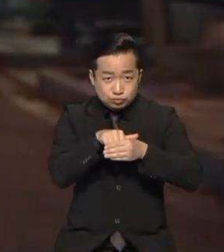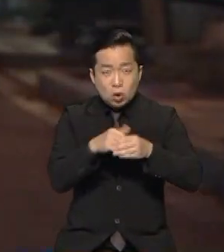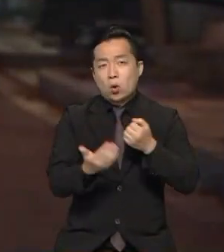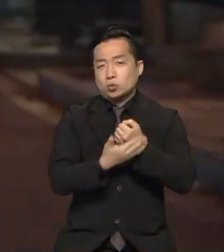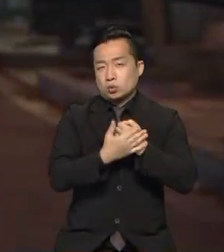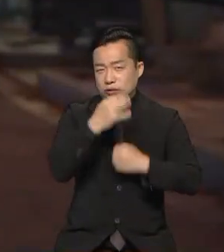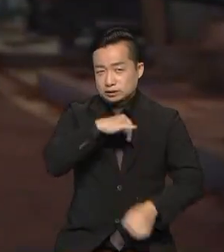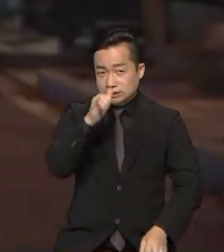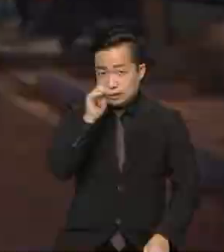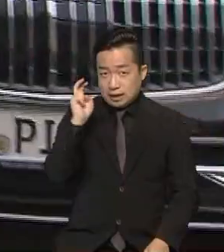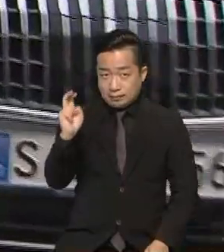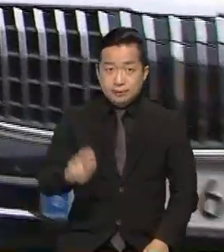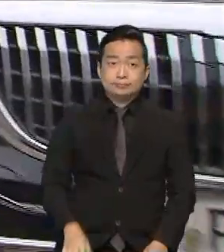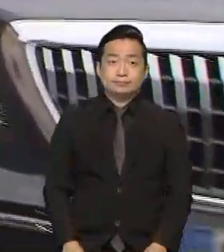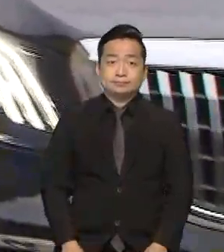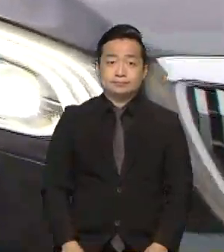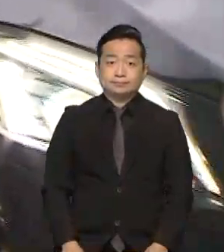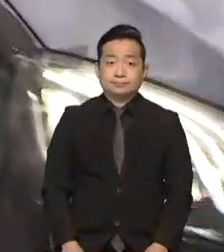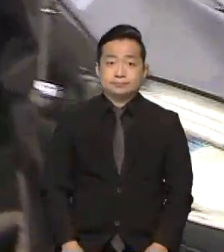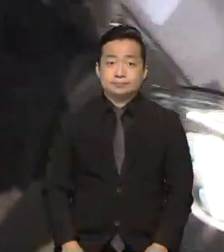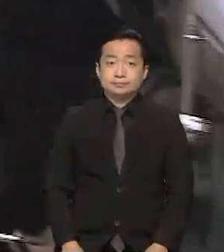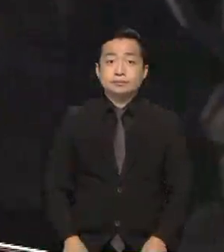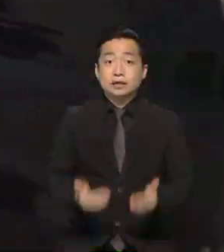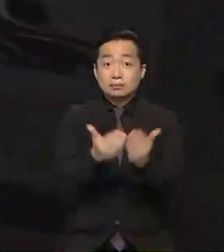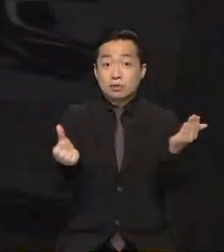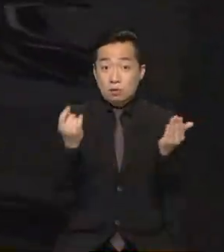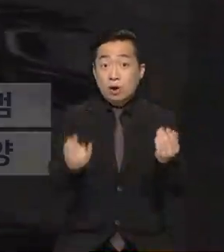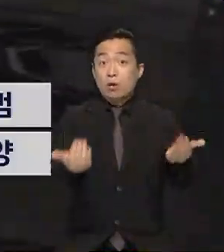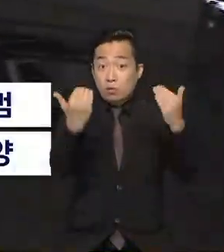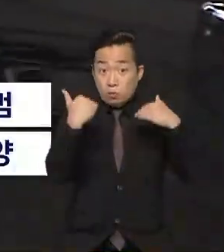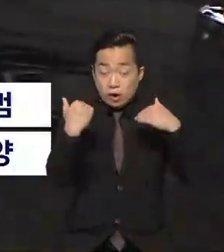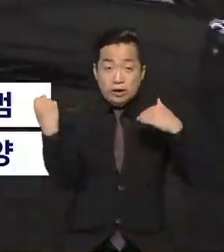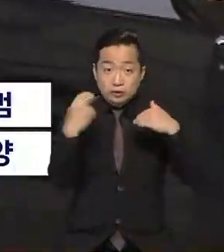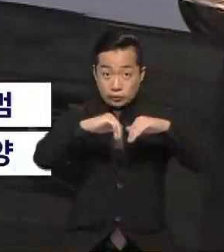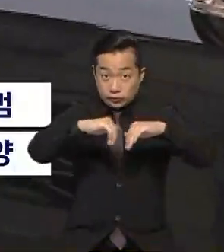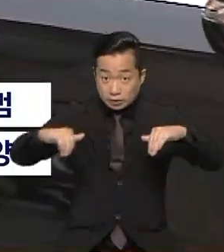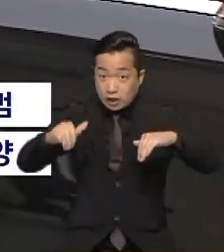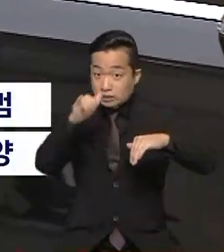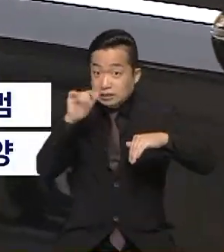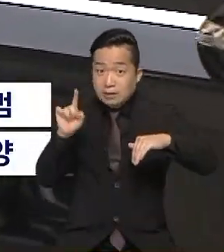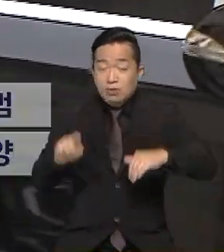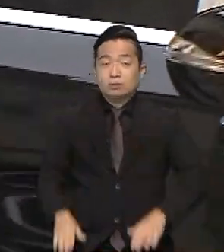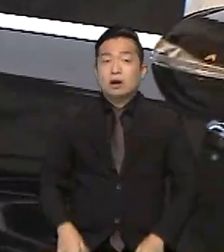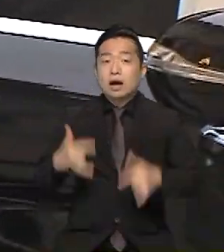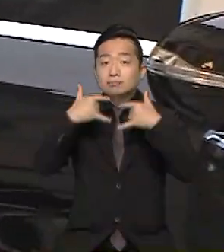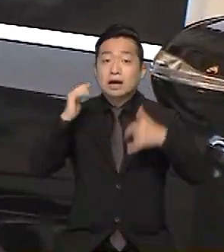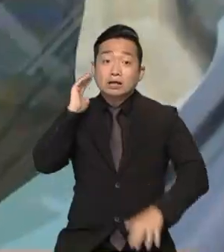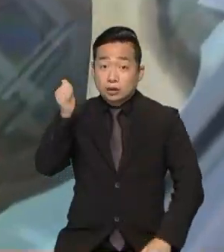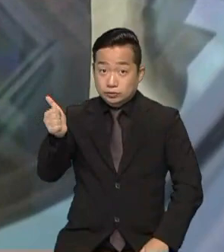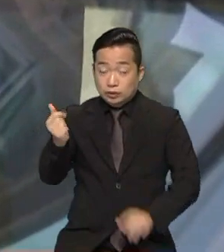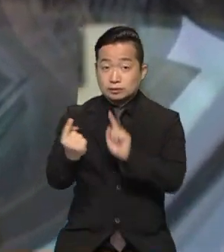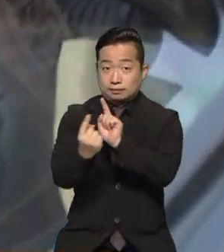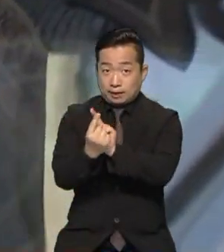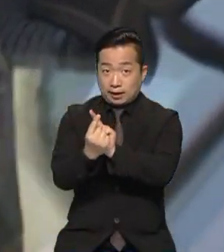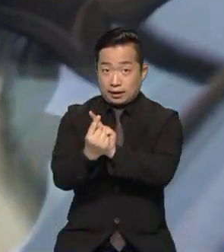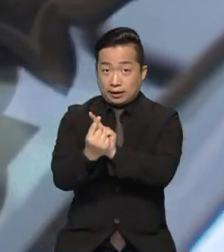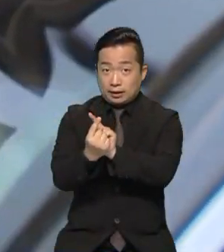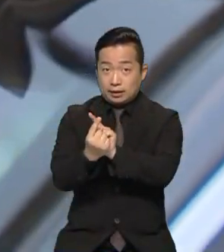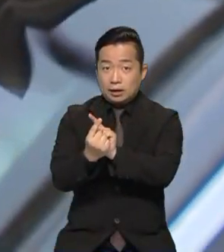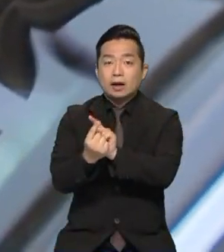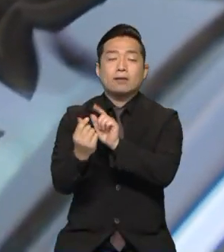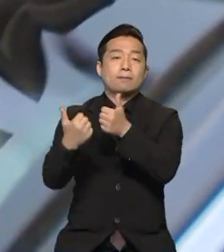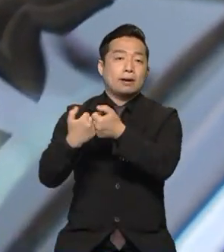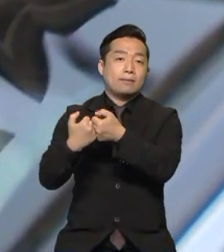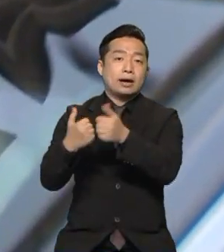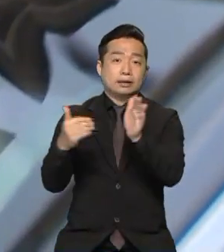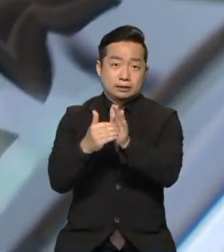될 거라고 밝혔습니다. 엑스포 유치 활동과 별개로 윤 대통령은 마크롱 프랑스 대통령과 조찬을 겸한 정상회담을